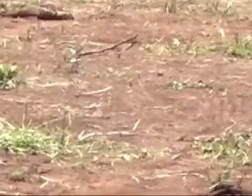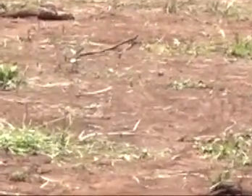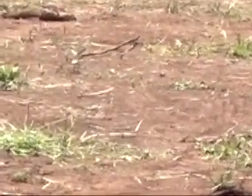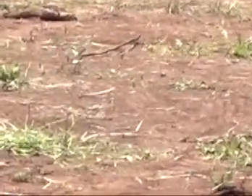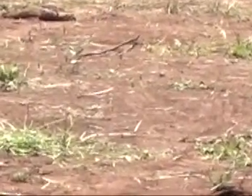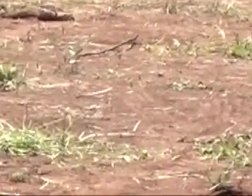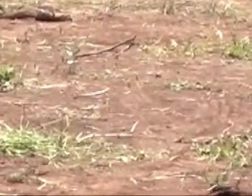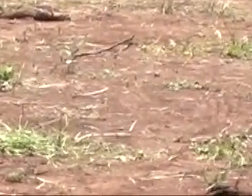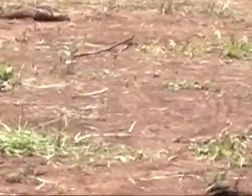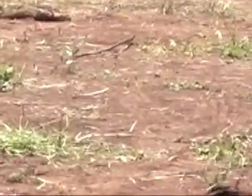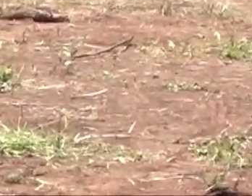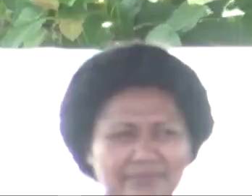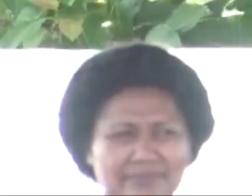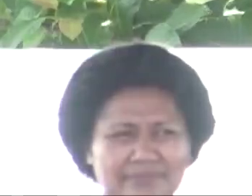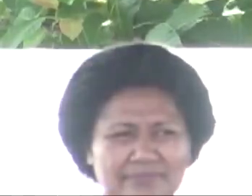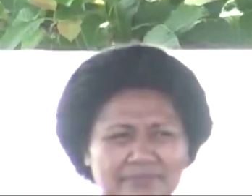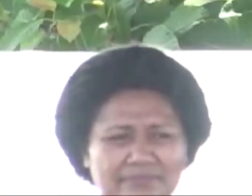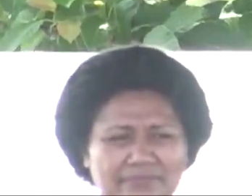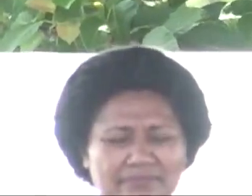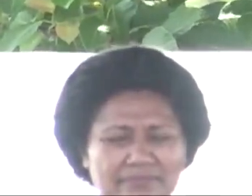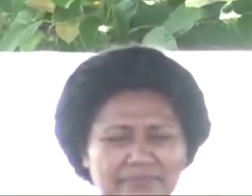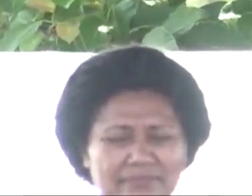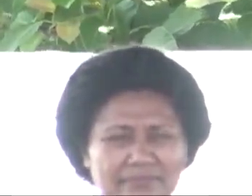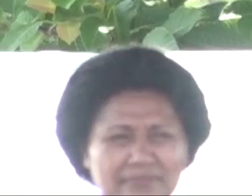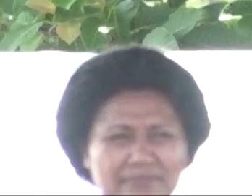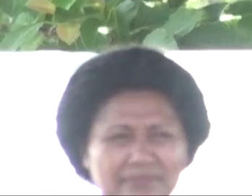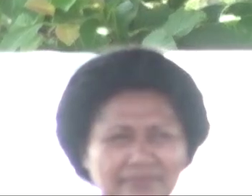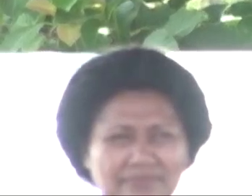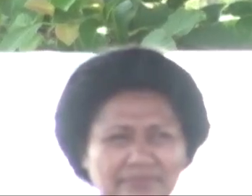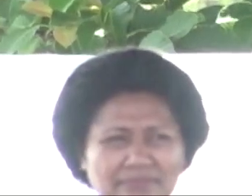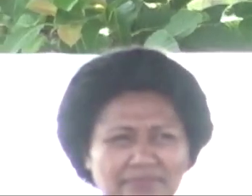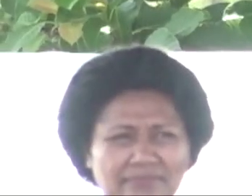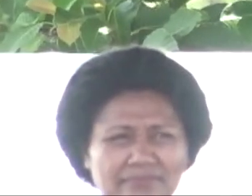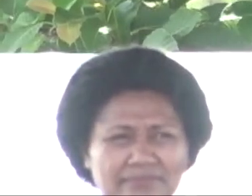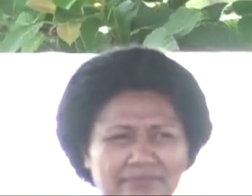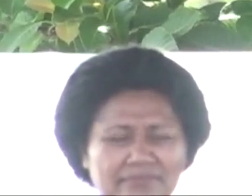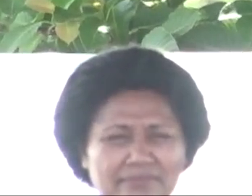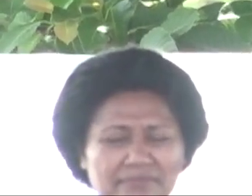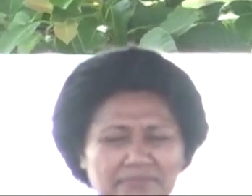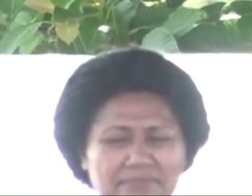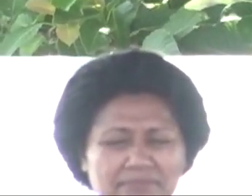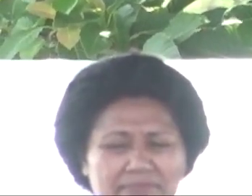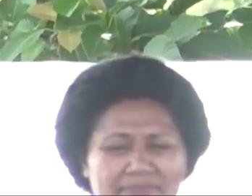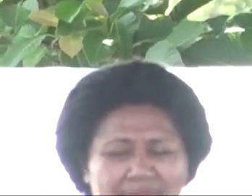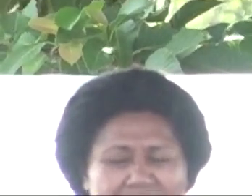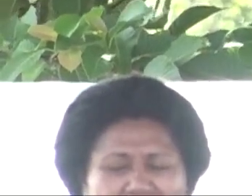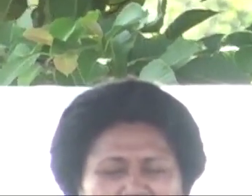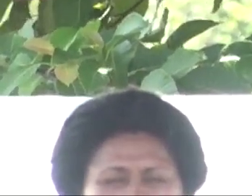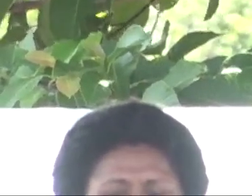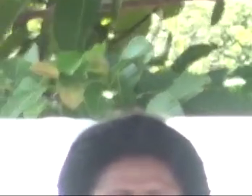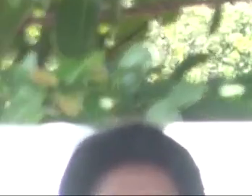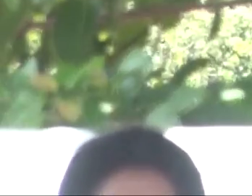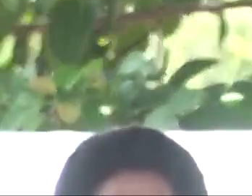government representatives, organizing committee of this Camporee, Pathfinders that are visiting from abroad and